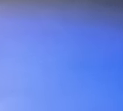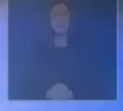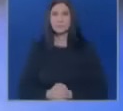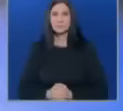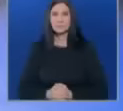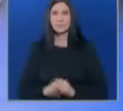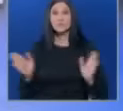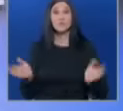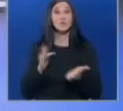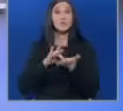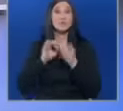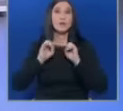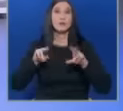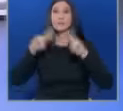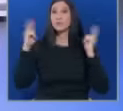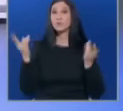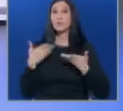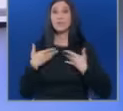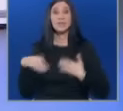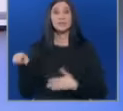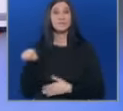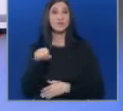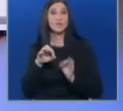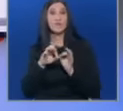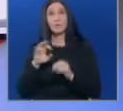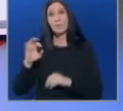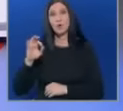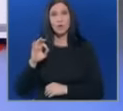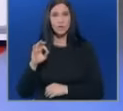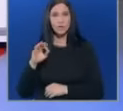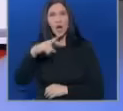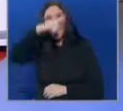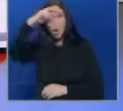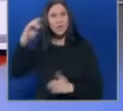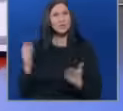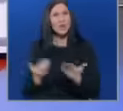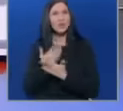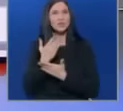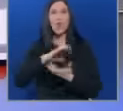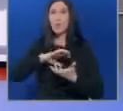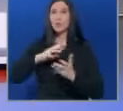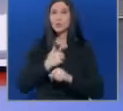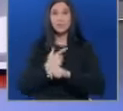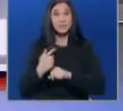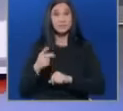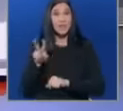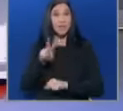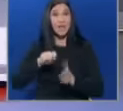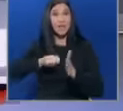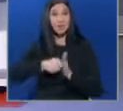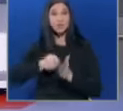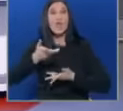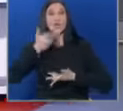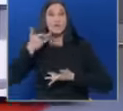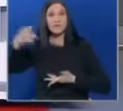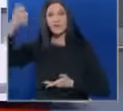Започва централната емисия по света и у нас. Добър вечер, аз съм Филипа Огнянова. Горещо начало на политическата седмица. Две ключови